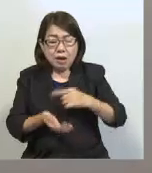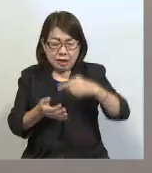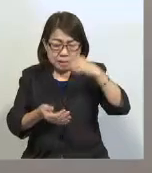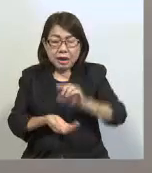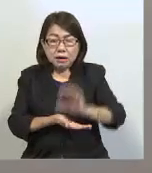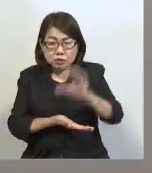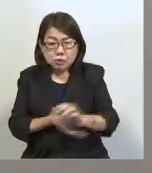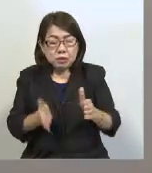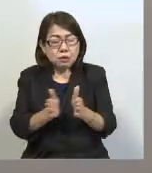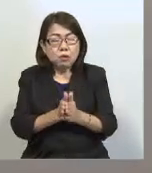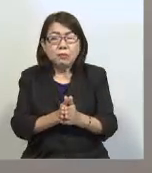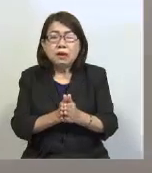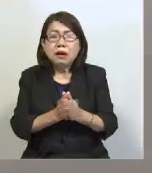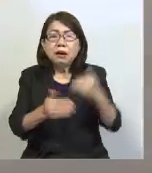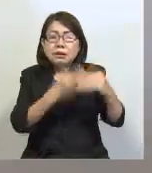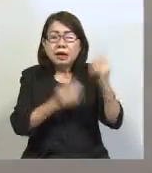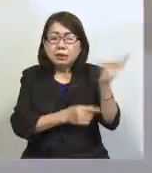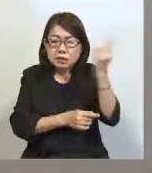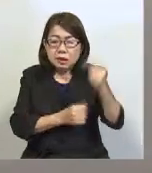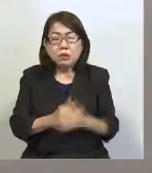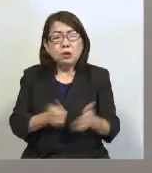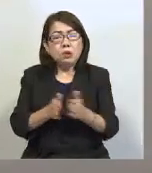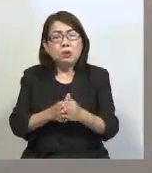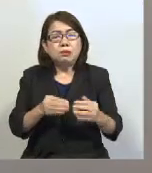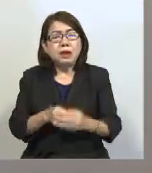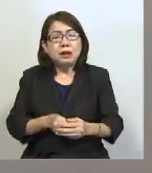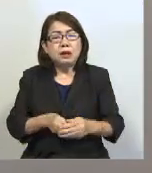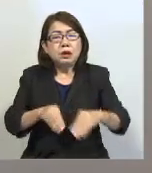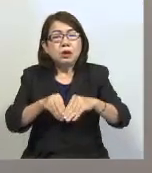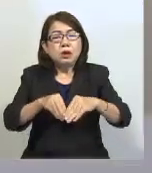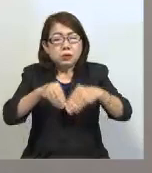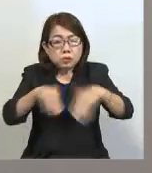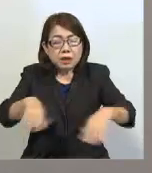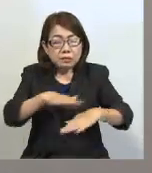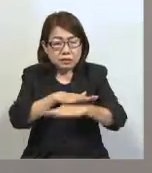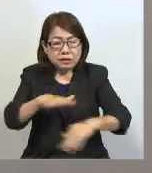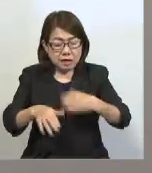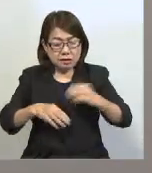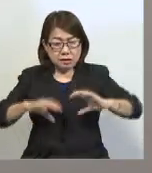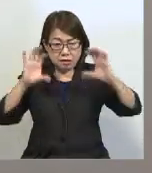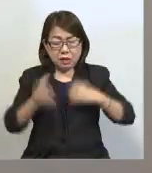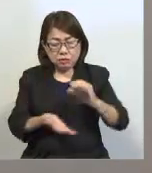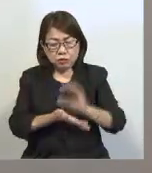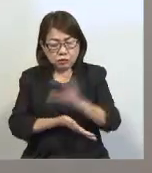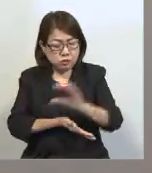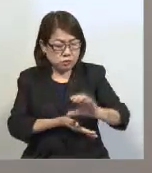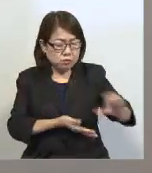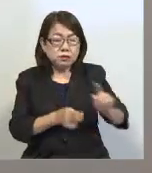ในเรื่องของโครงสร้างพื้นฐานอะไรพวกนี้นะเพราะการลงทุนของรัฐบาลมีหลายอย่างด้วยกันนะครับ